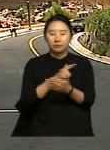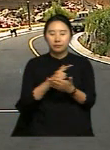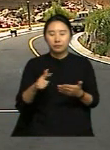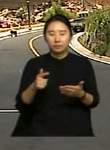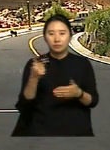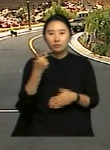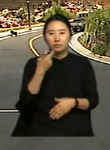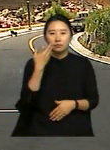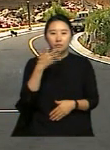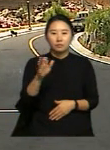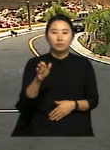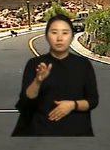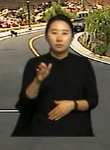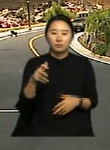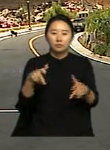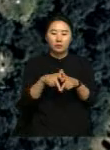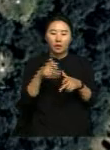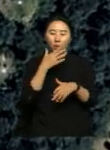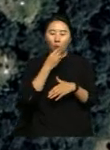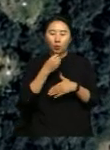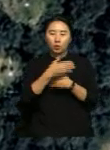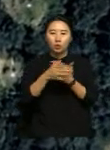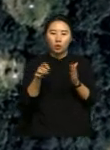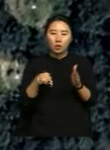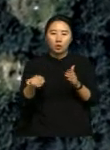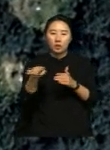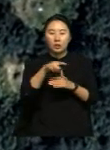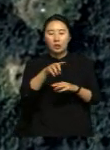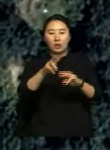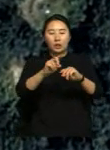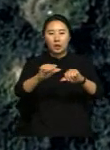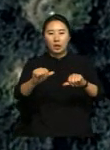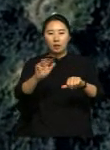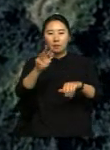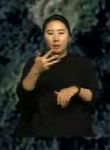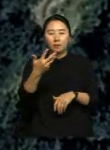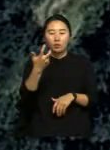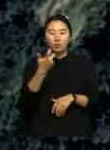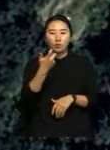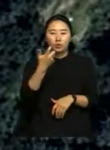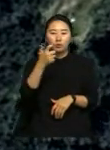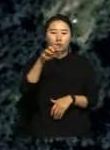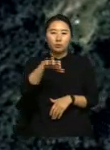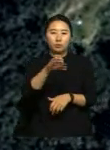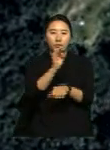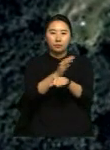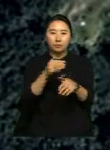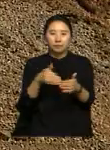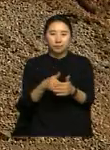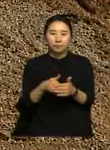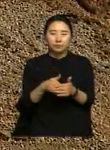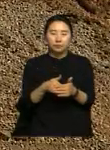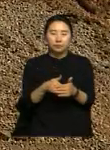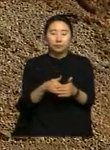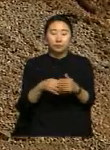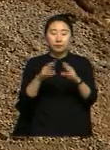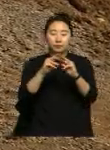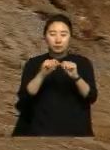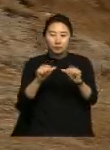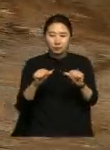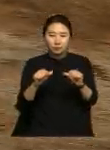가평군은 2014년 장애인 복지관 뒤편에 읍내리 860번지를 매입했습니다. 이